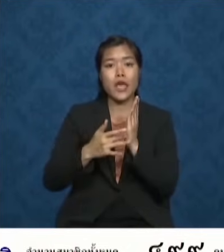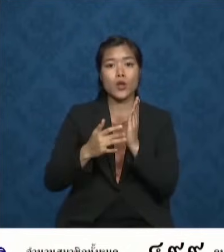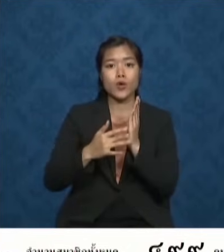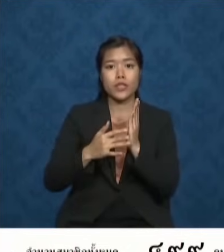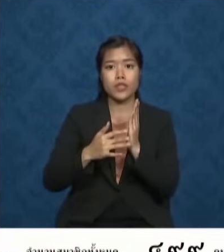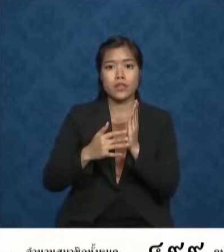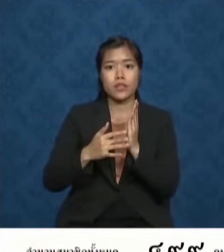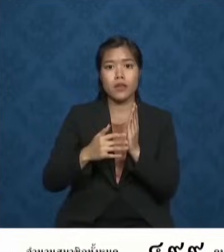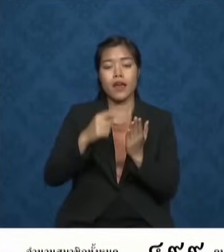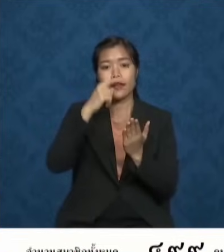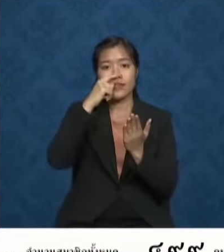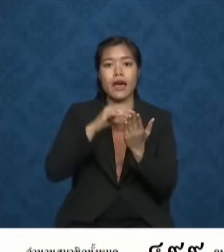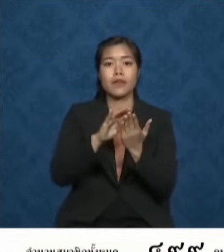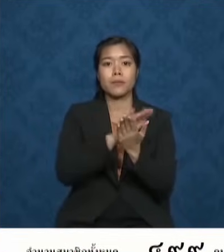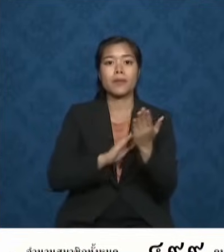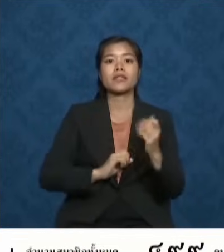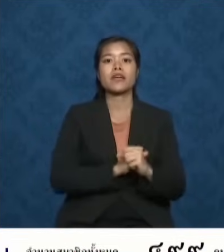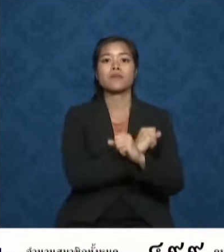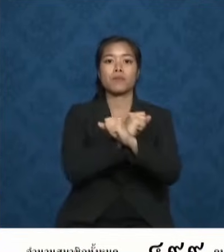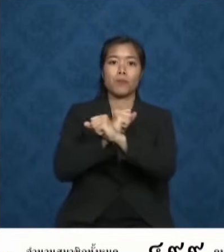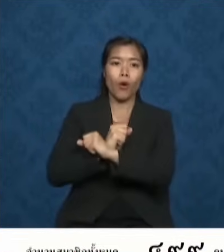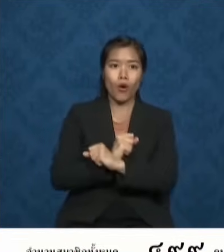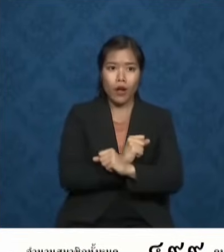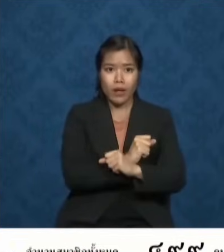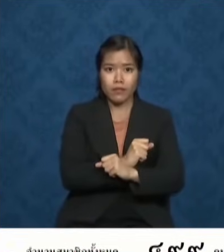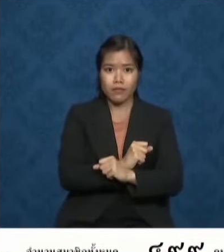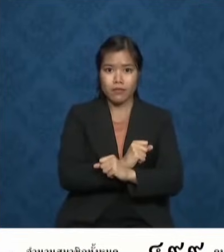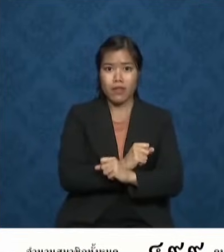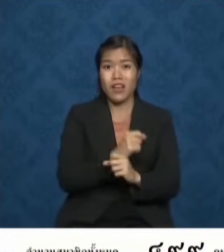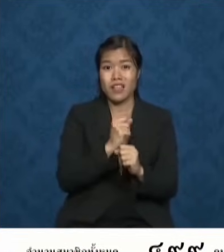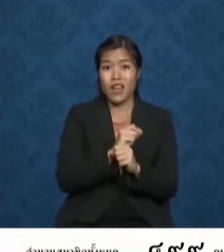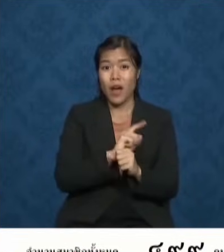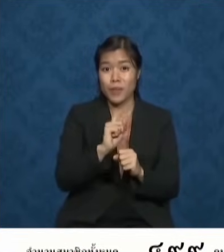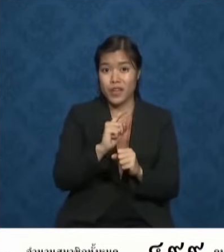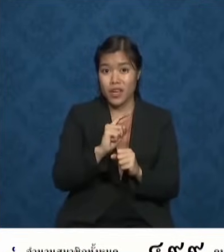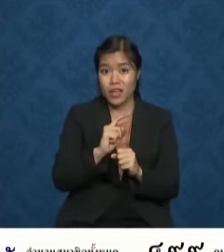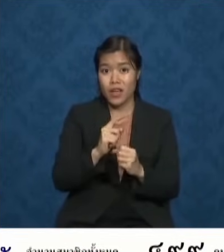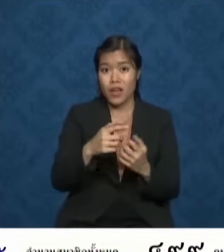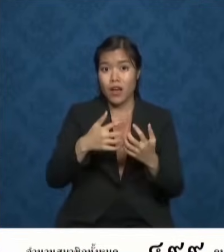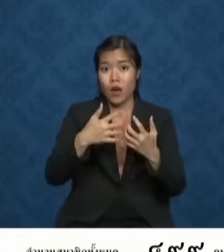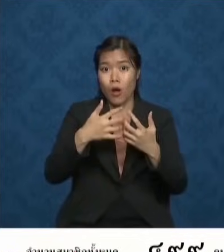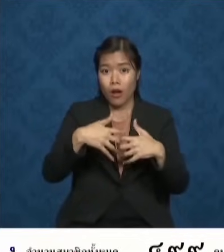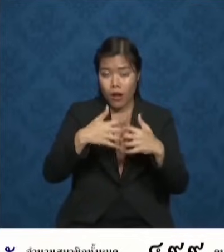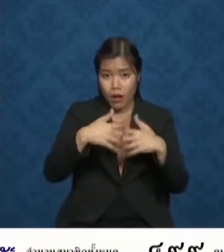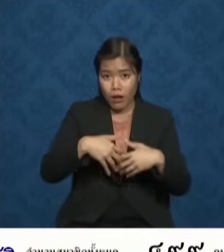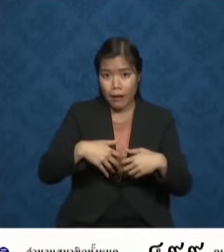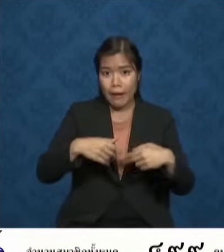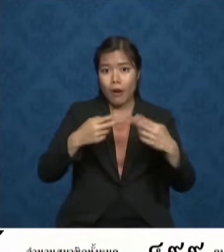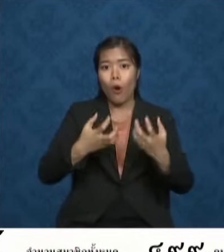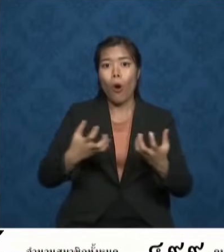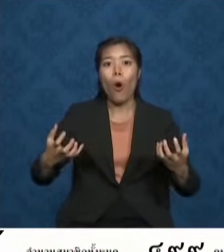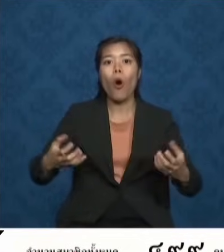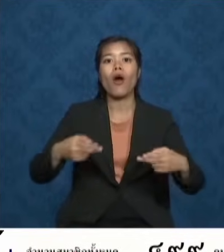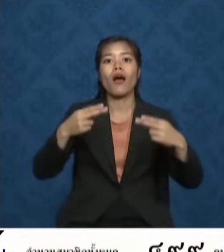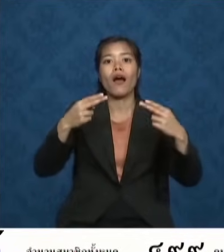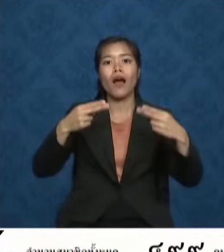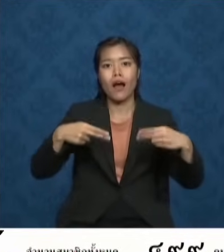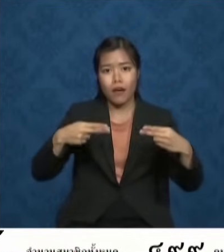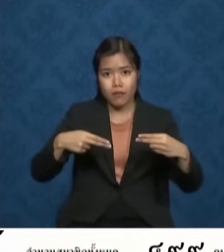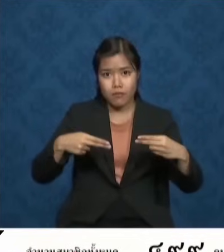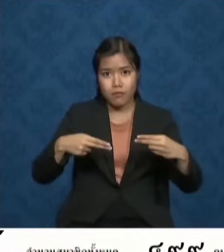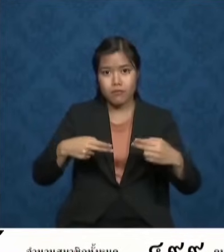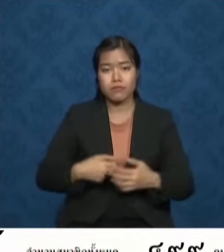ผลิตอาวุธวิจัยเพื่อสร้างอาวุธเองใช้ในกองทัพเองถ้าเป็นไปได้ขายให้ต่างประเ